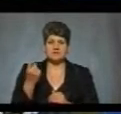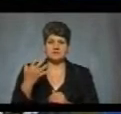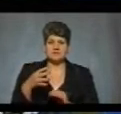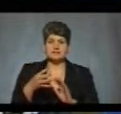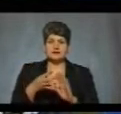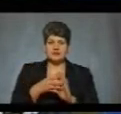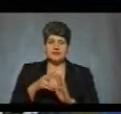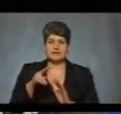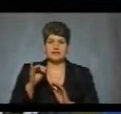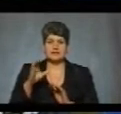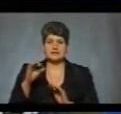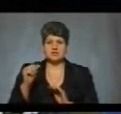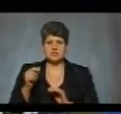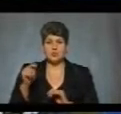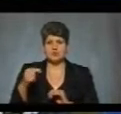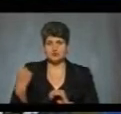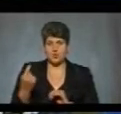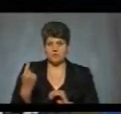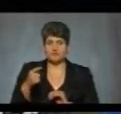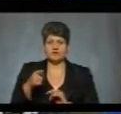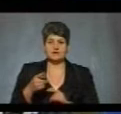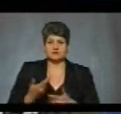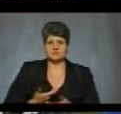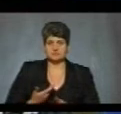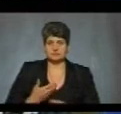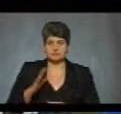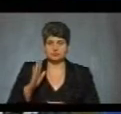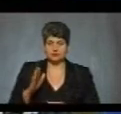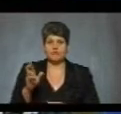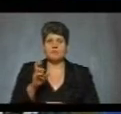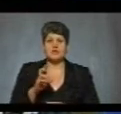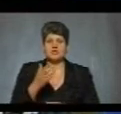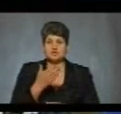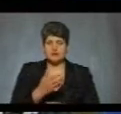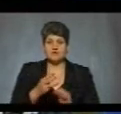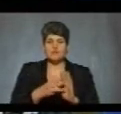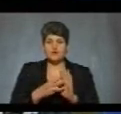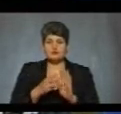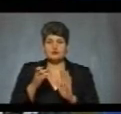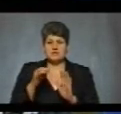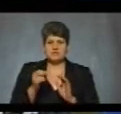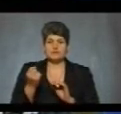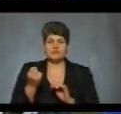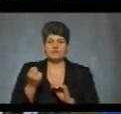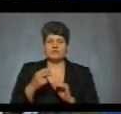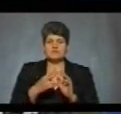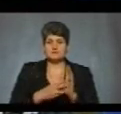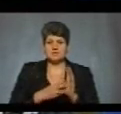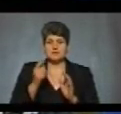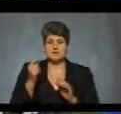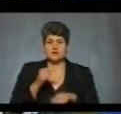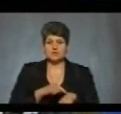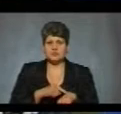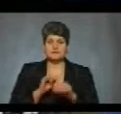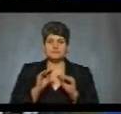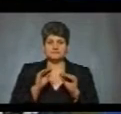11:59 з Лисичанська Луганської області. Вони проживатимуть у Бережанах. 8 січня о 18 годині школярі долучаться до